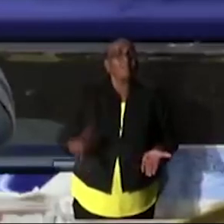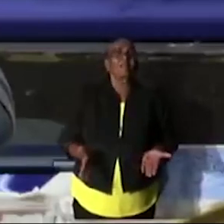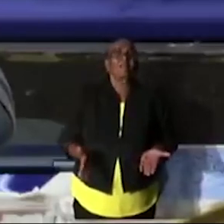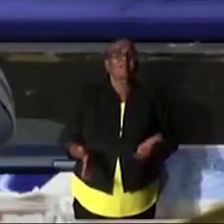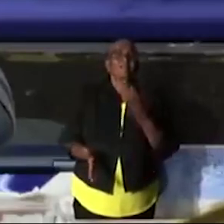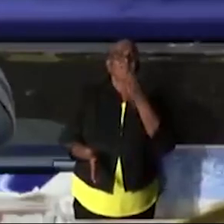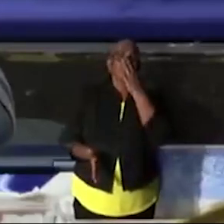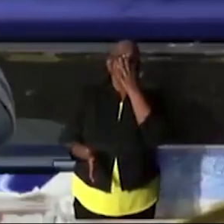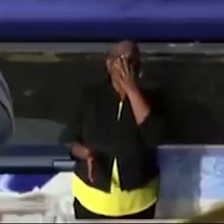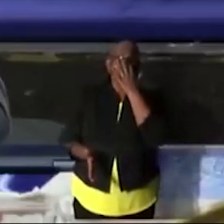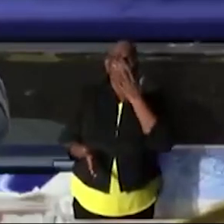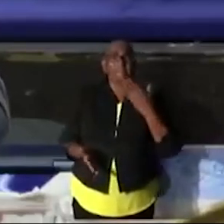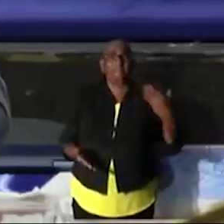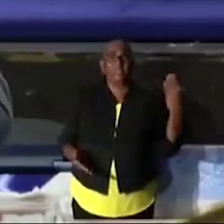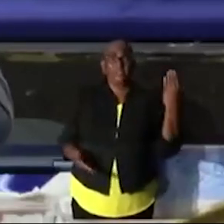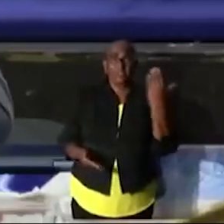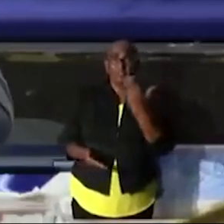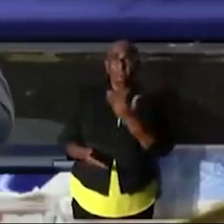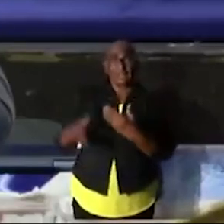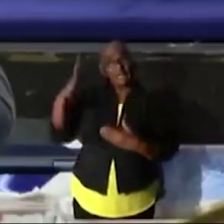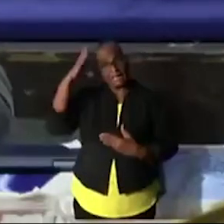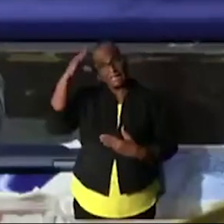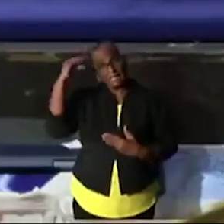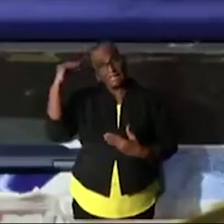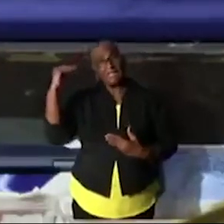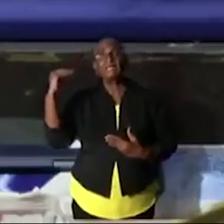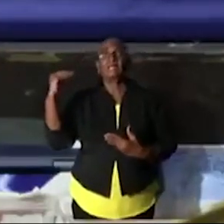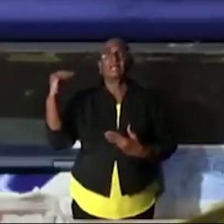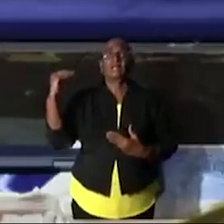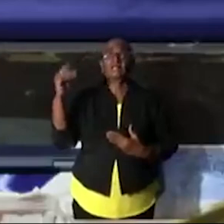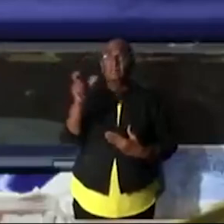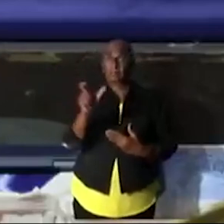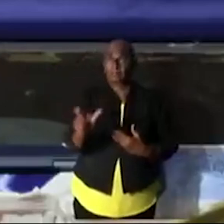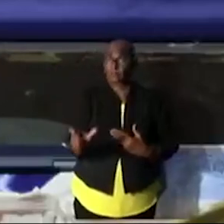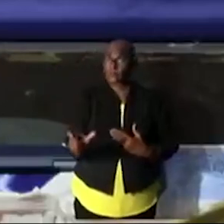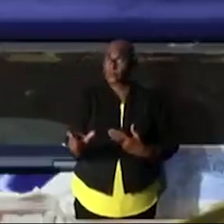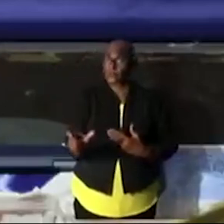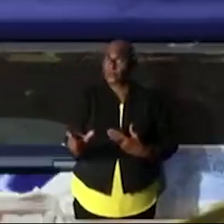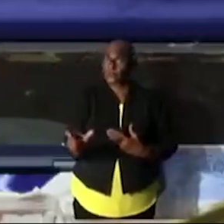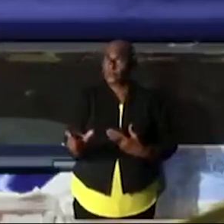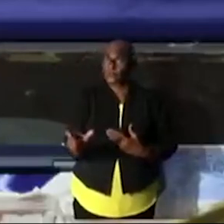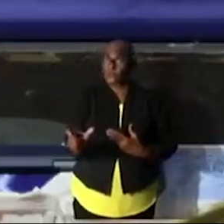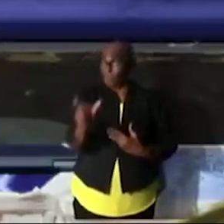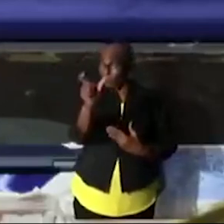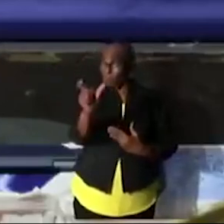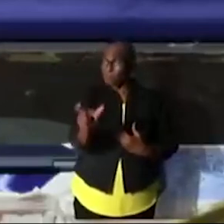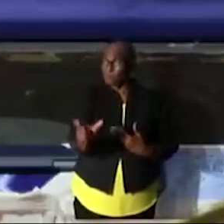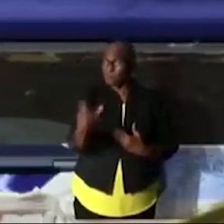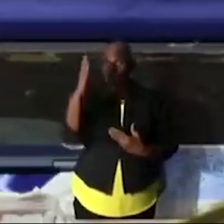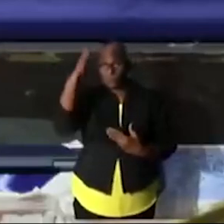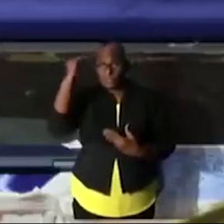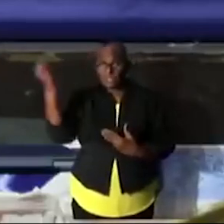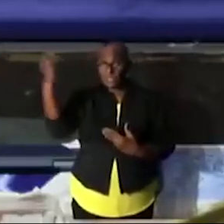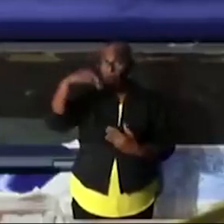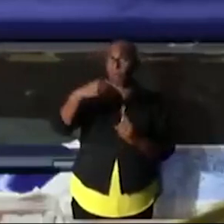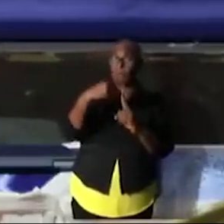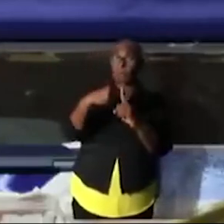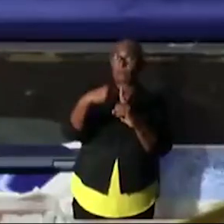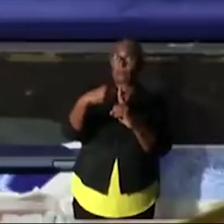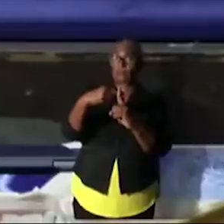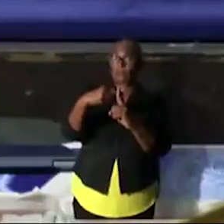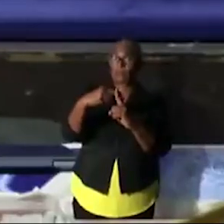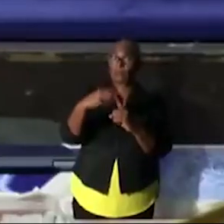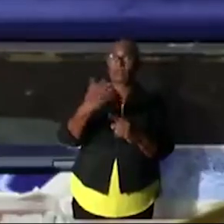Over de vraag van een Nederlander die, er is van een persoon uit Nederland positief getest, er is iemand